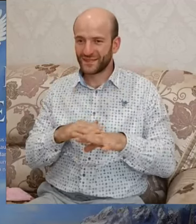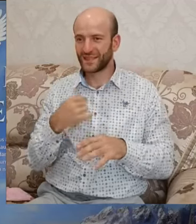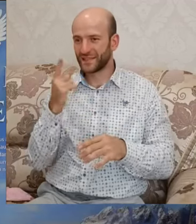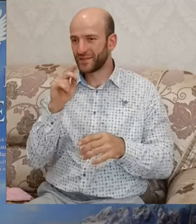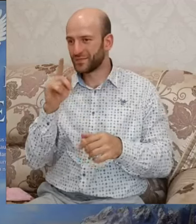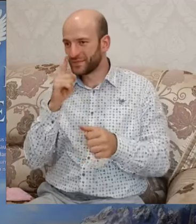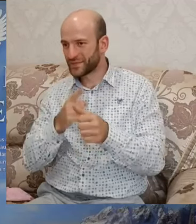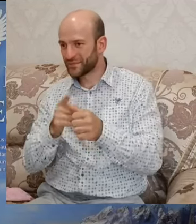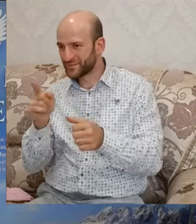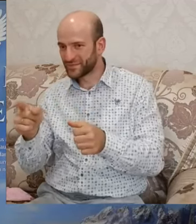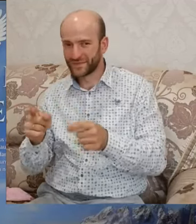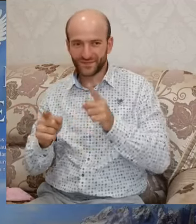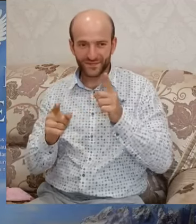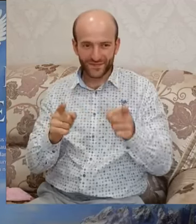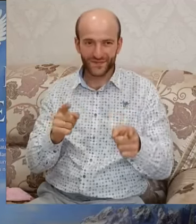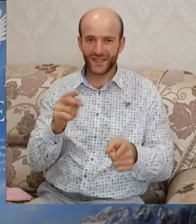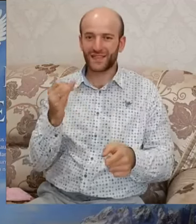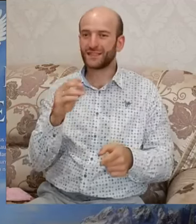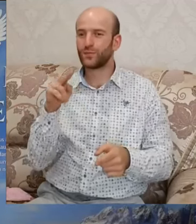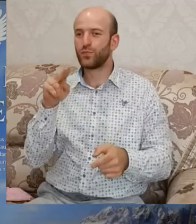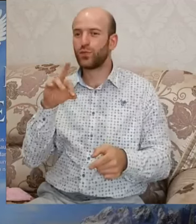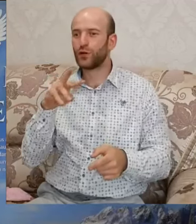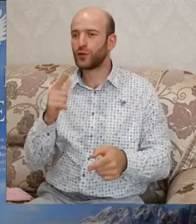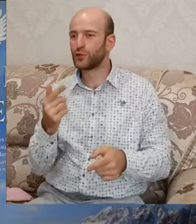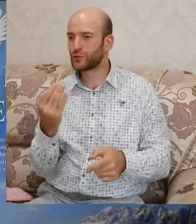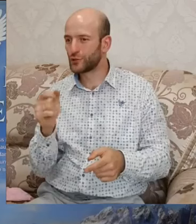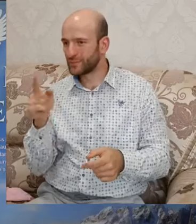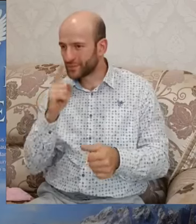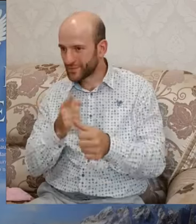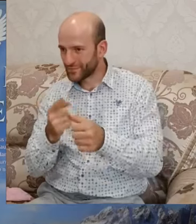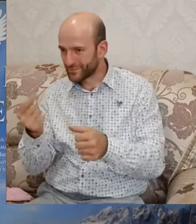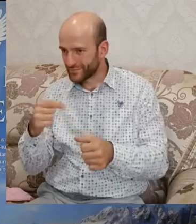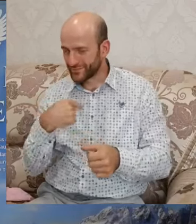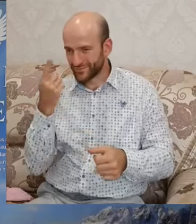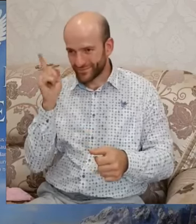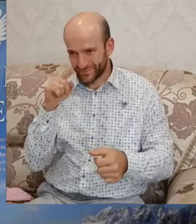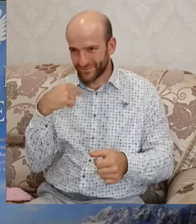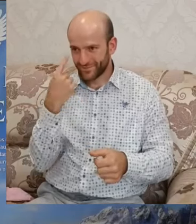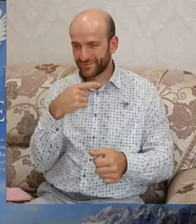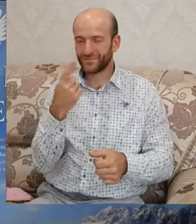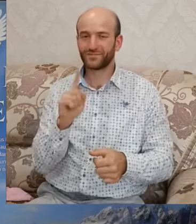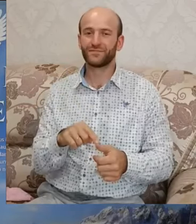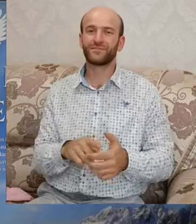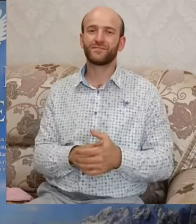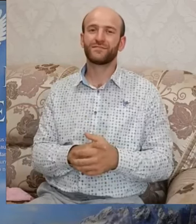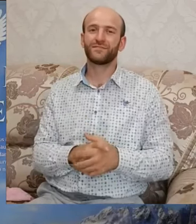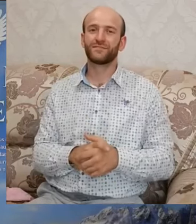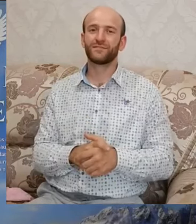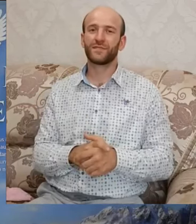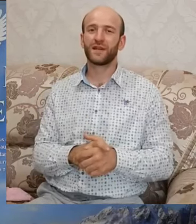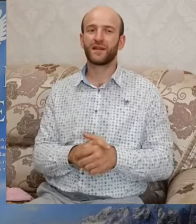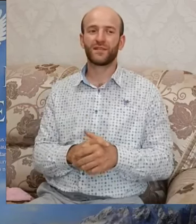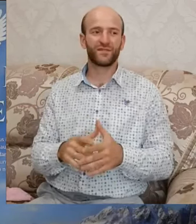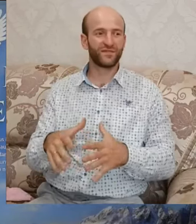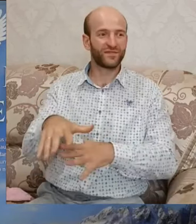Lenkijos. И брат с Польши. Taip, прошу. Susipažinkite visi. Пожалуйста, познакомьтесь.